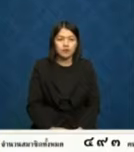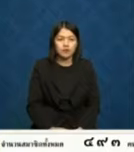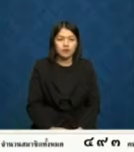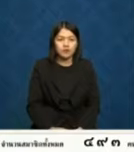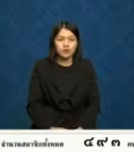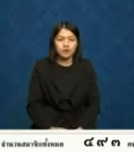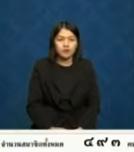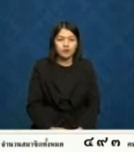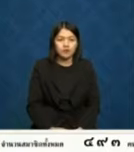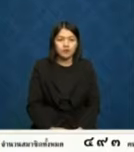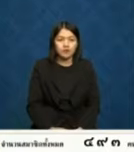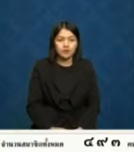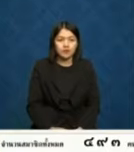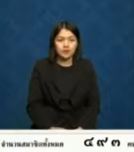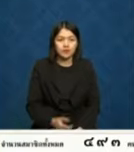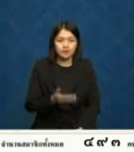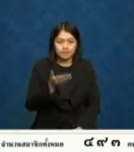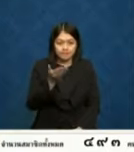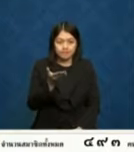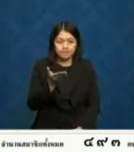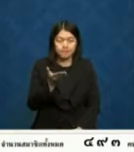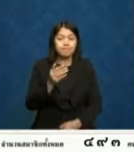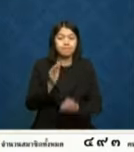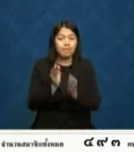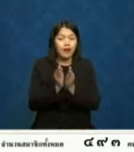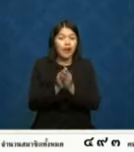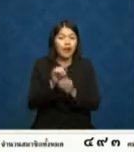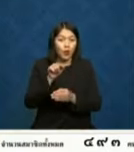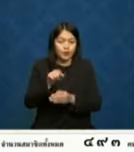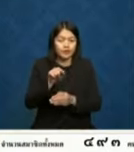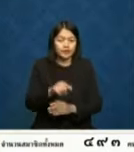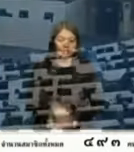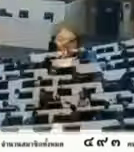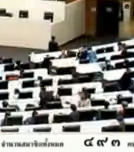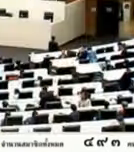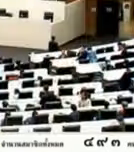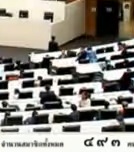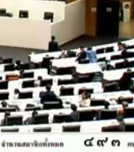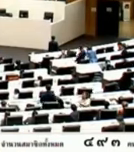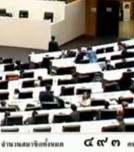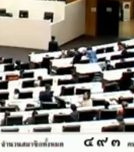ออกเสียงนะครับเชิญท่านสมาชิกลงคะแนนได้เลยครับ